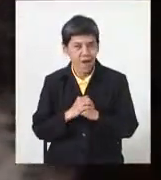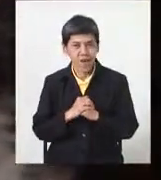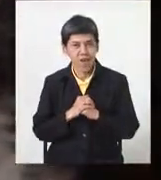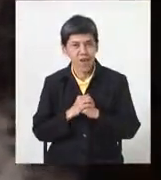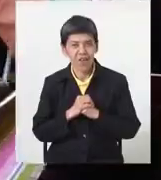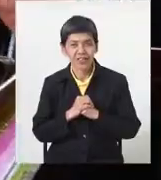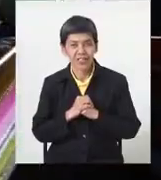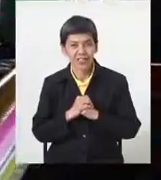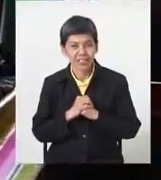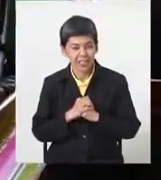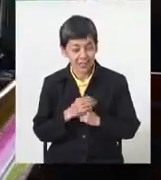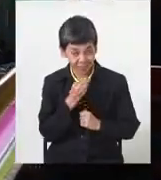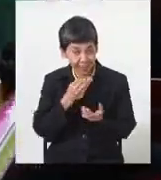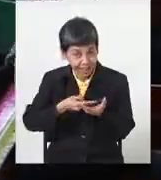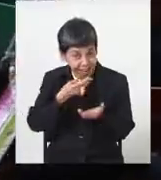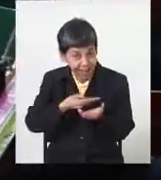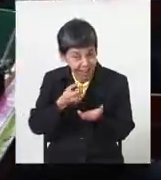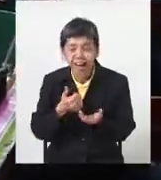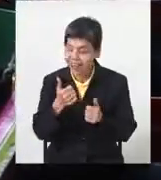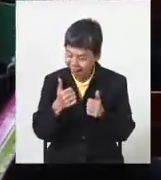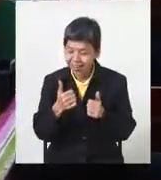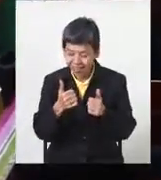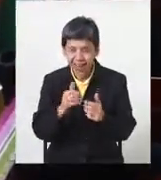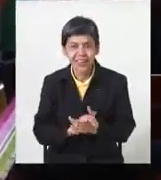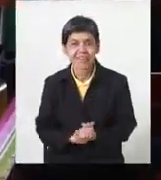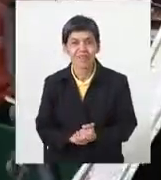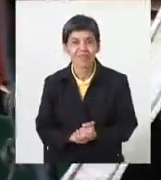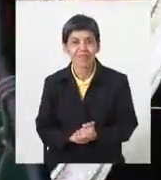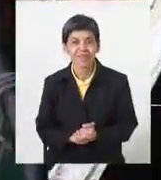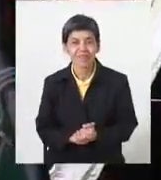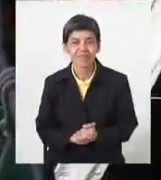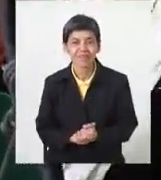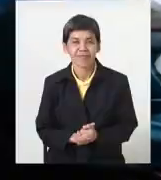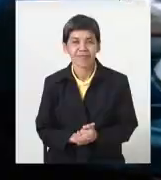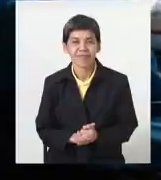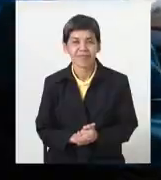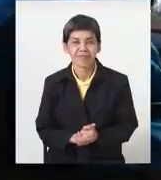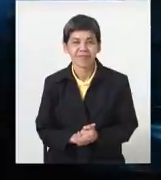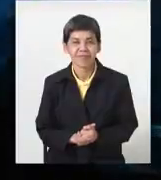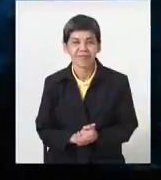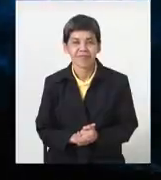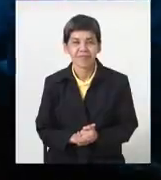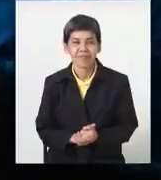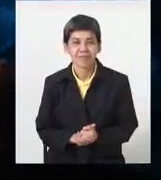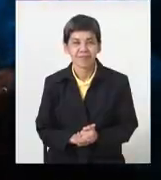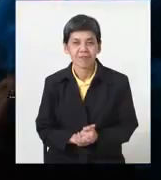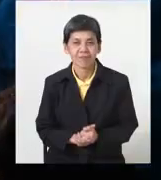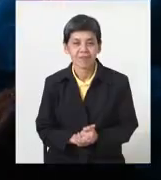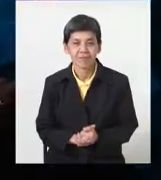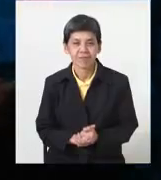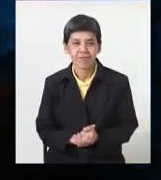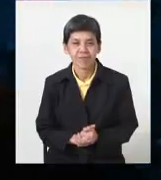เหลือเกินพี่เราชิมก๋วยเตี๋ยวกันดีเลยครับได้เลยแม่ค้าจ๋าขายมากี่ปีแล้วครับขาย